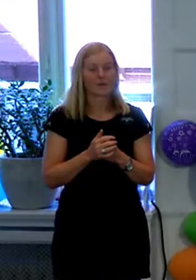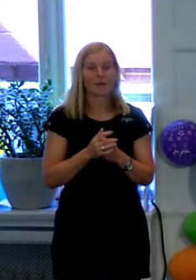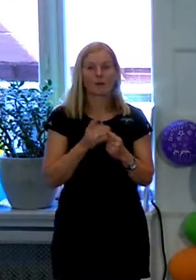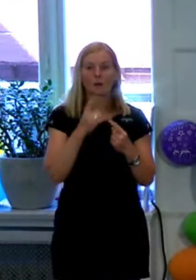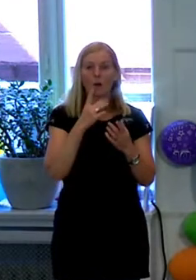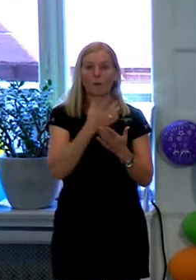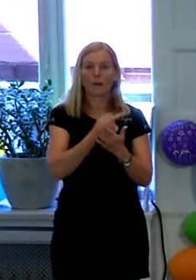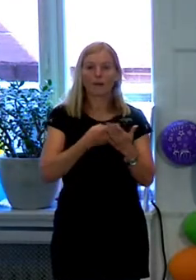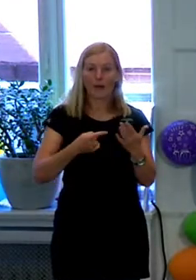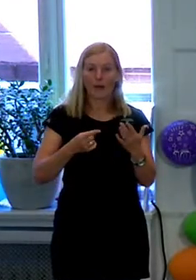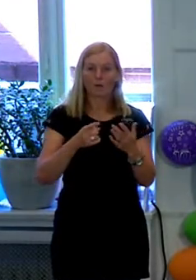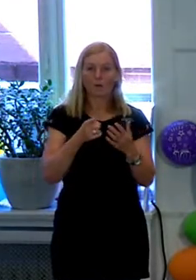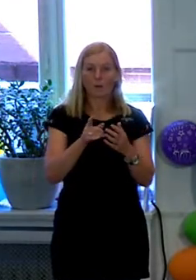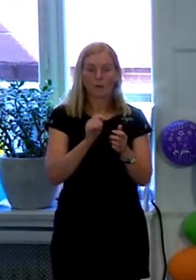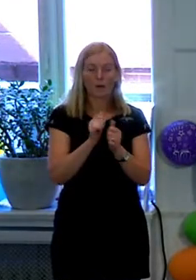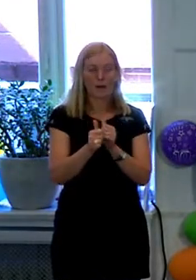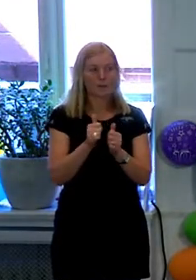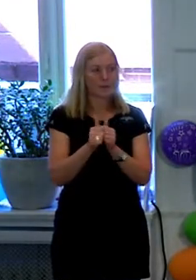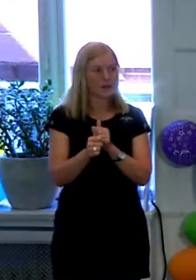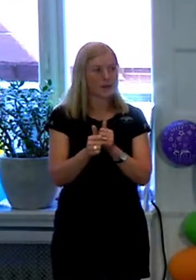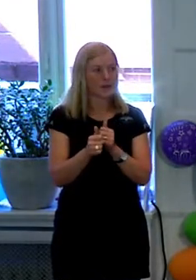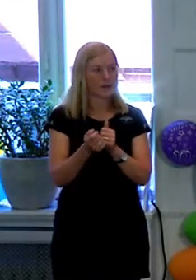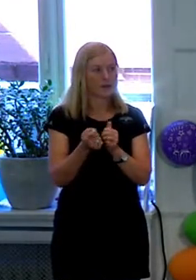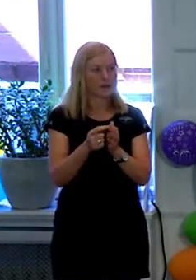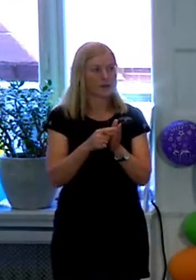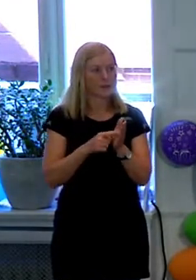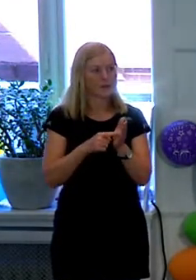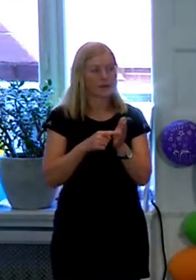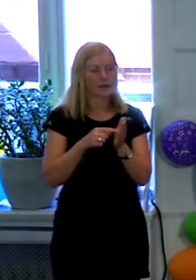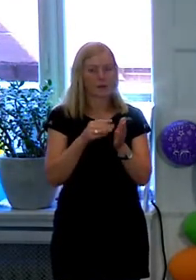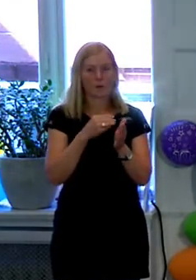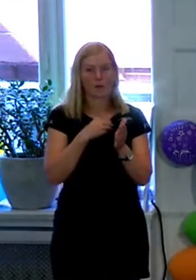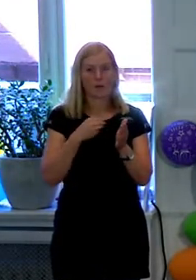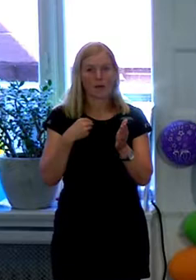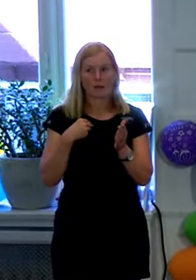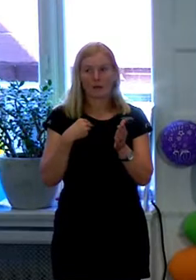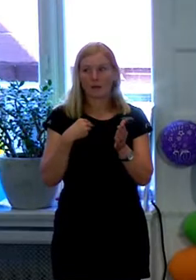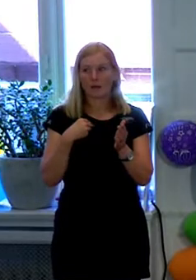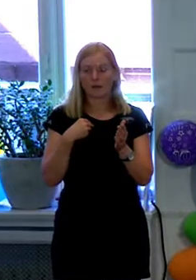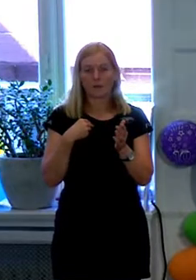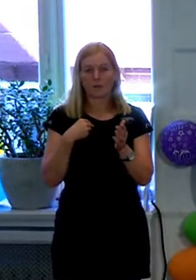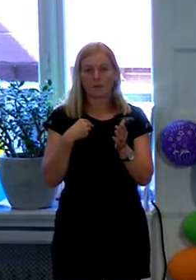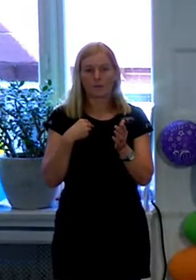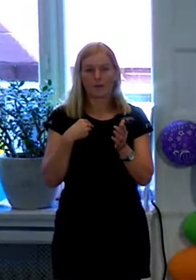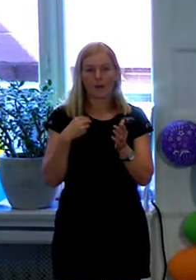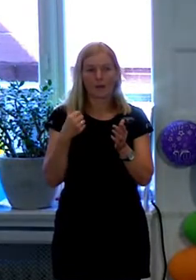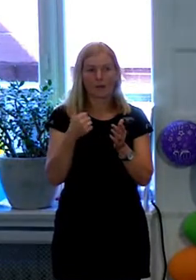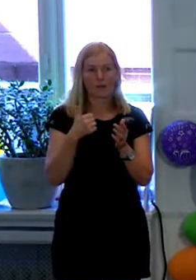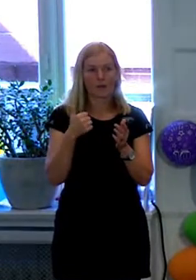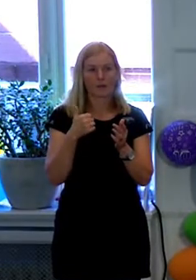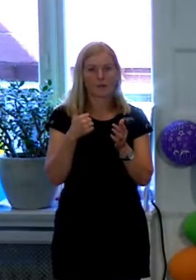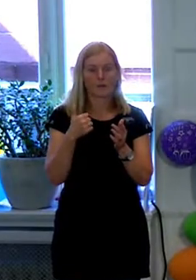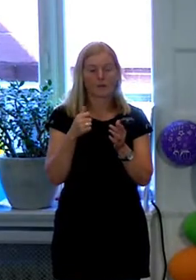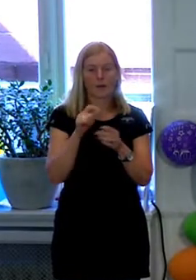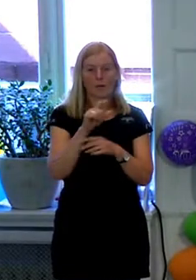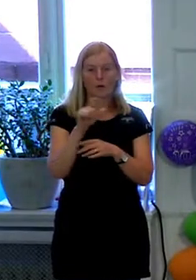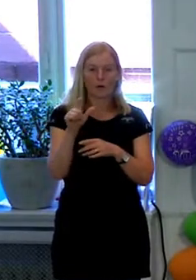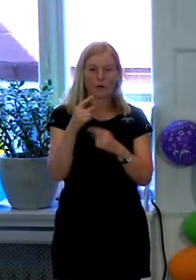ditt namn och om du representerar någon specifik myndighet, det har vi längst bak. Eller organisation eller företag.